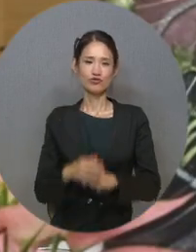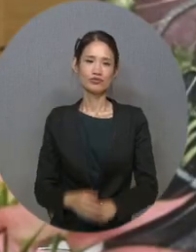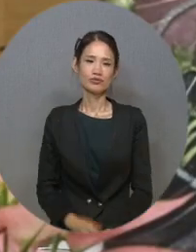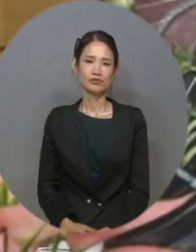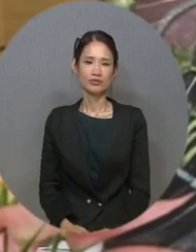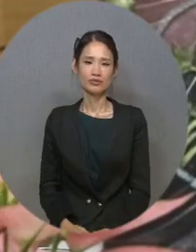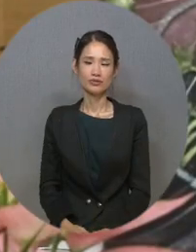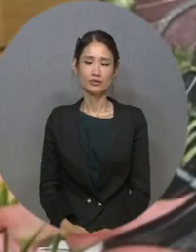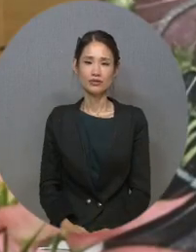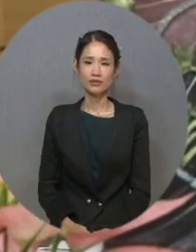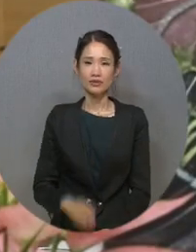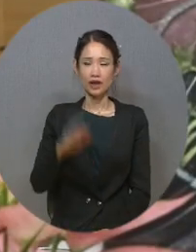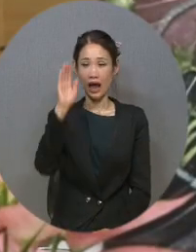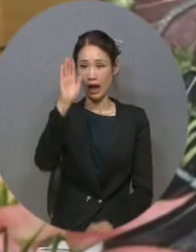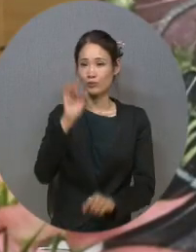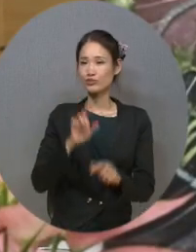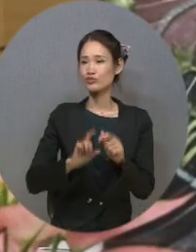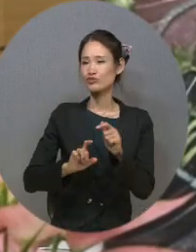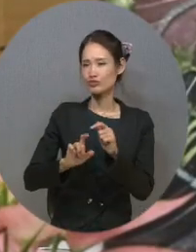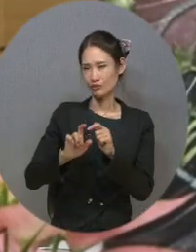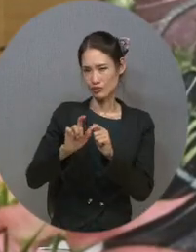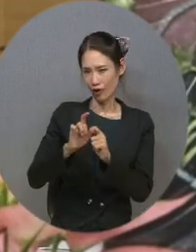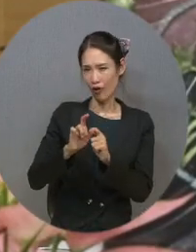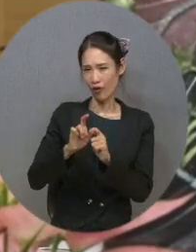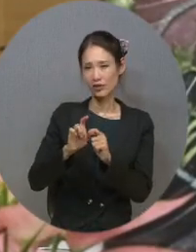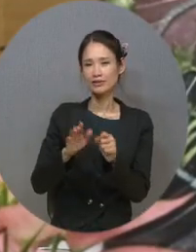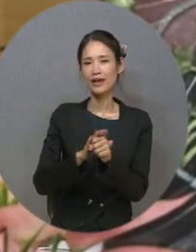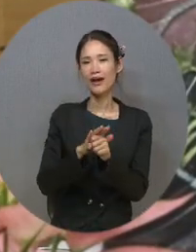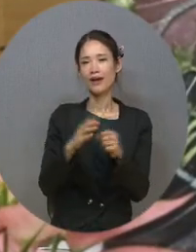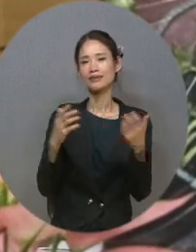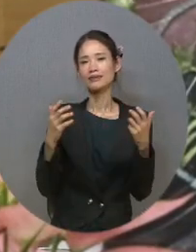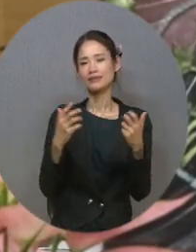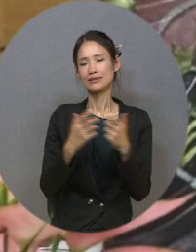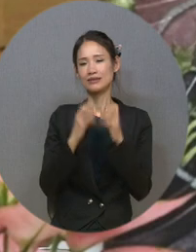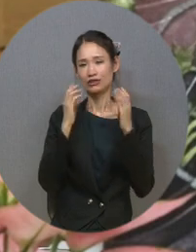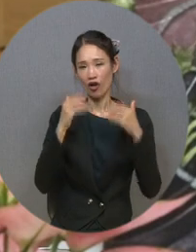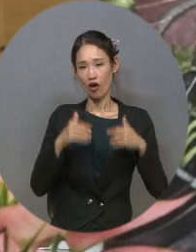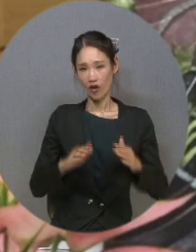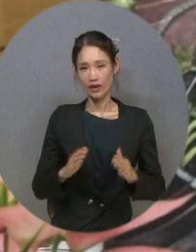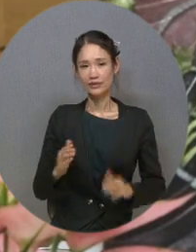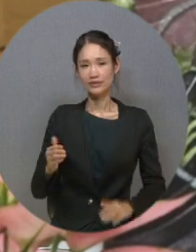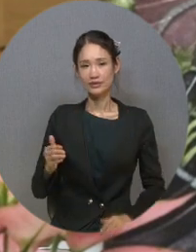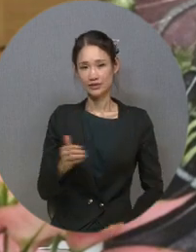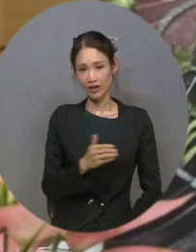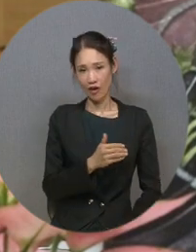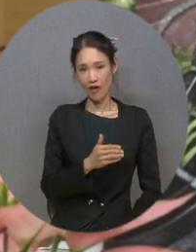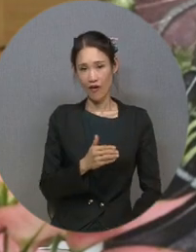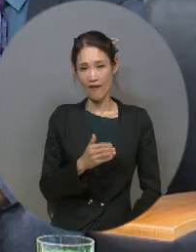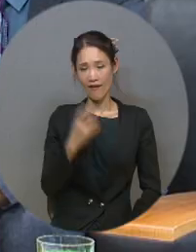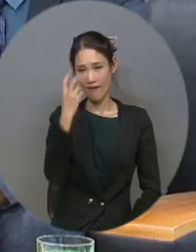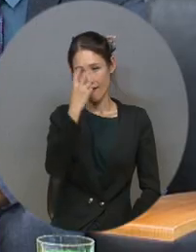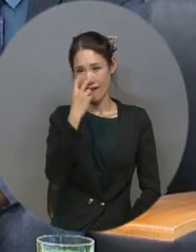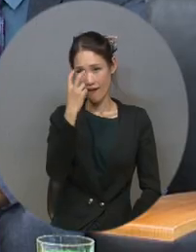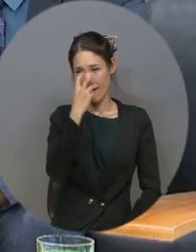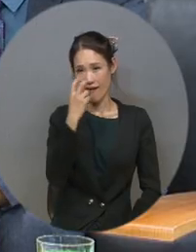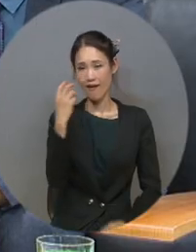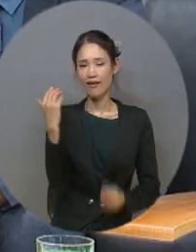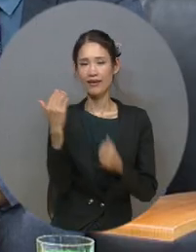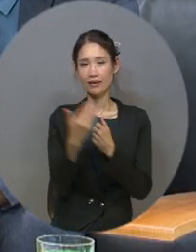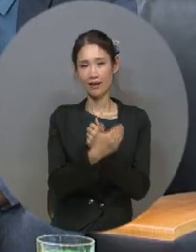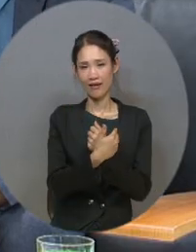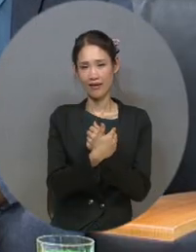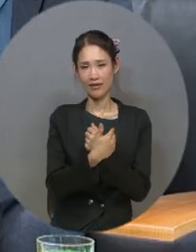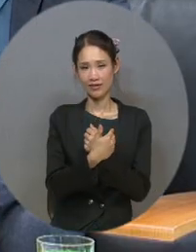갈수록 광양시가 사랑스러워짐을 느낍니다. 뭐 태어나기도 전에 태아부터 네. 케어를 해주고 네. 정주 여건까지